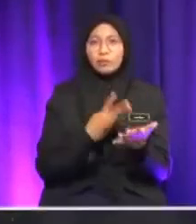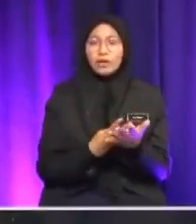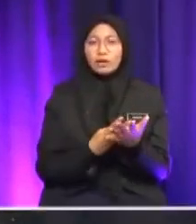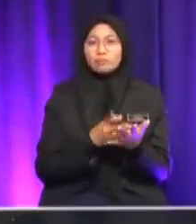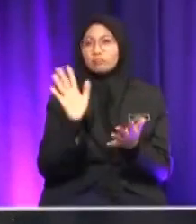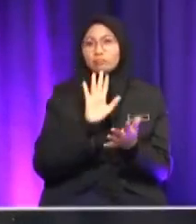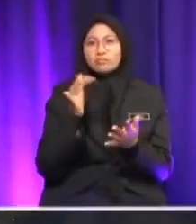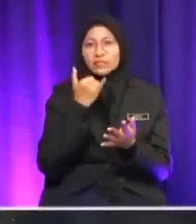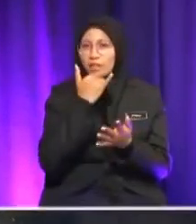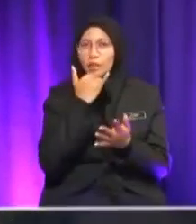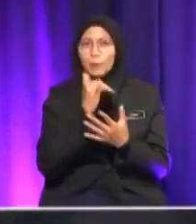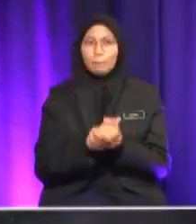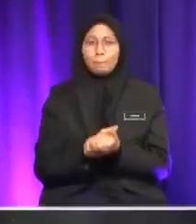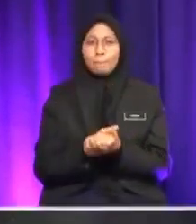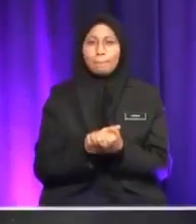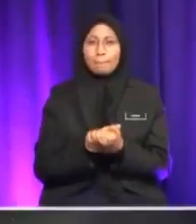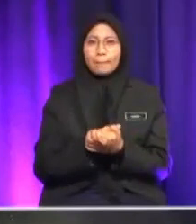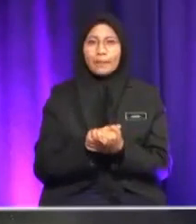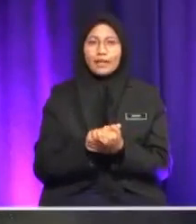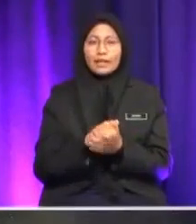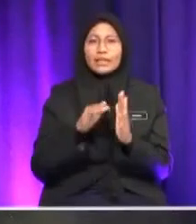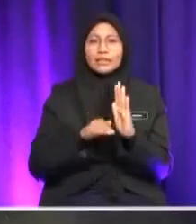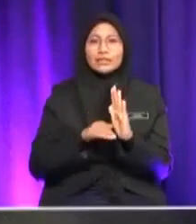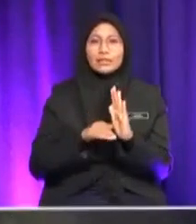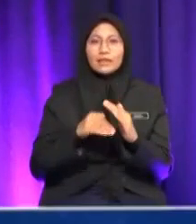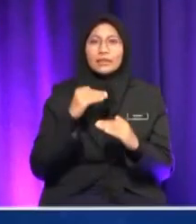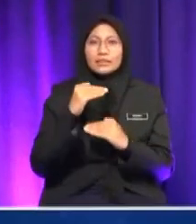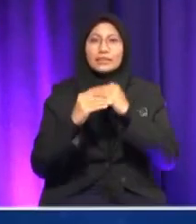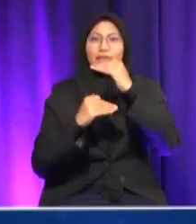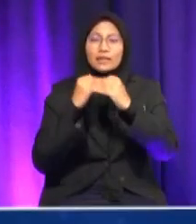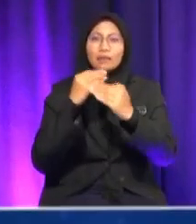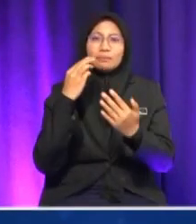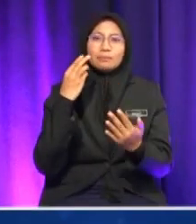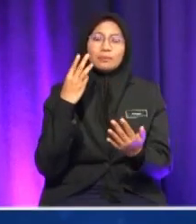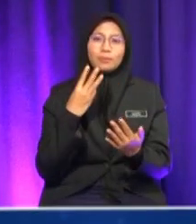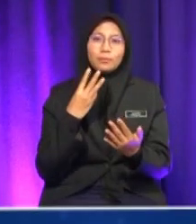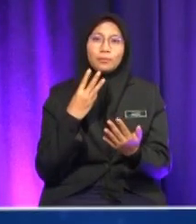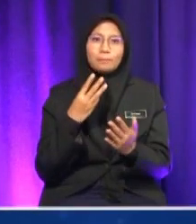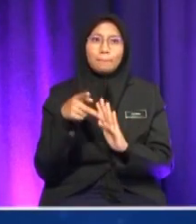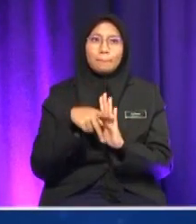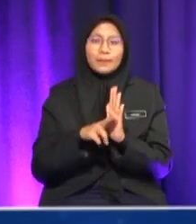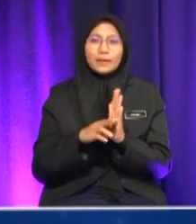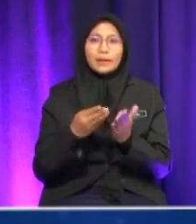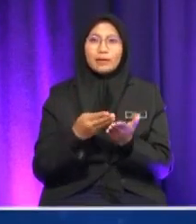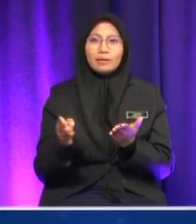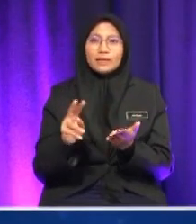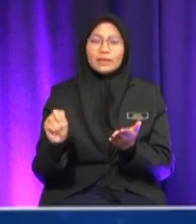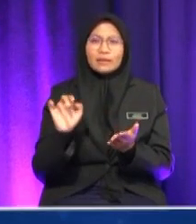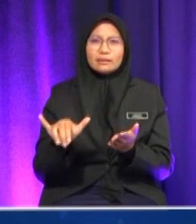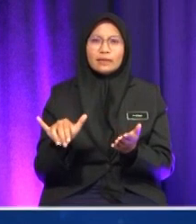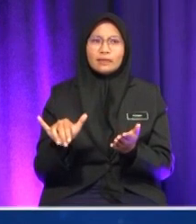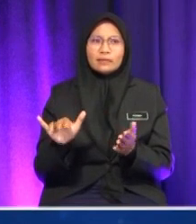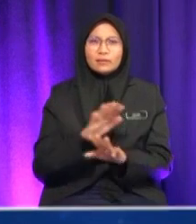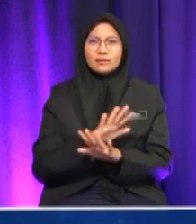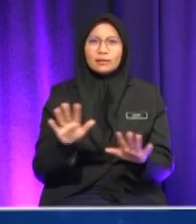Hutang, betul. Okey, seterusnya pula meningkatkan perbelanjaan yang tidak sepatutnya. Apabila ahli keluarga mereka terpaksa bayar hutang kita,